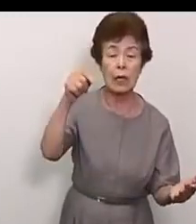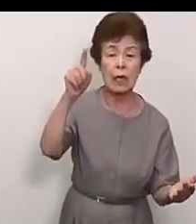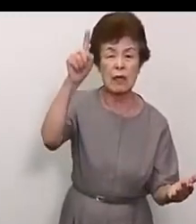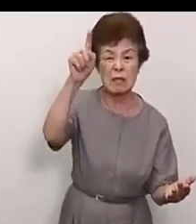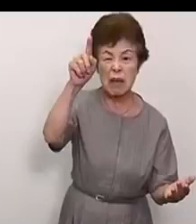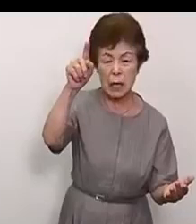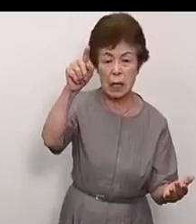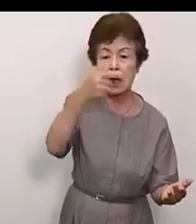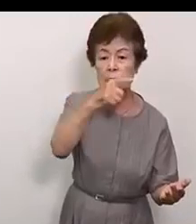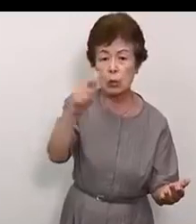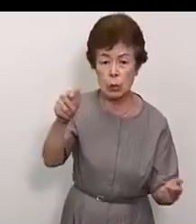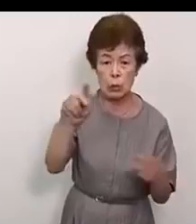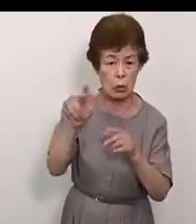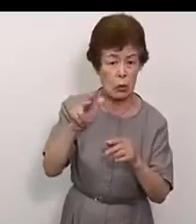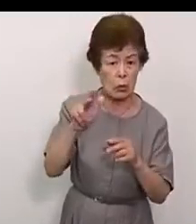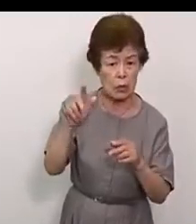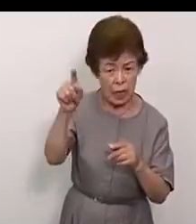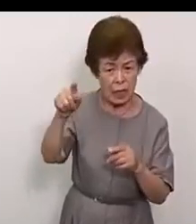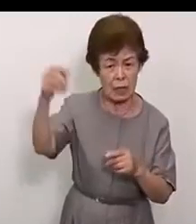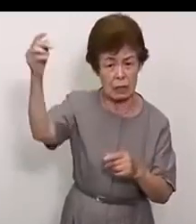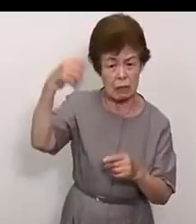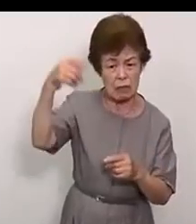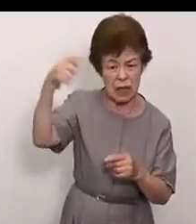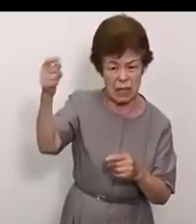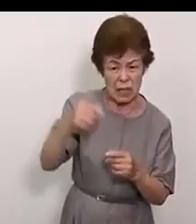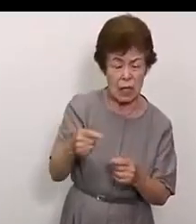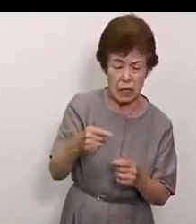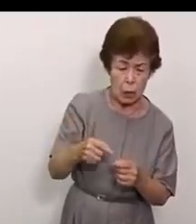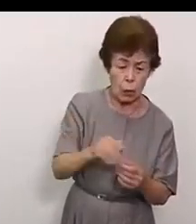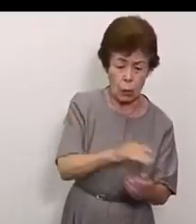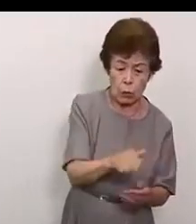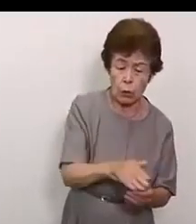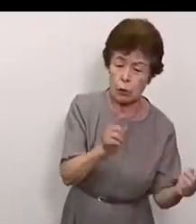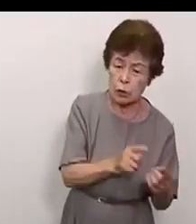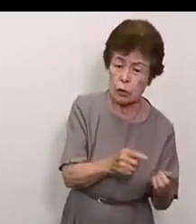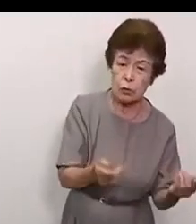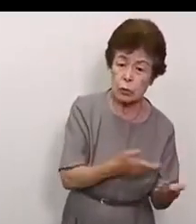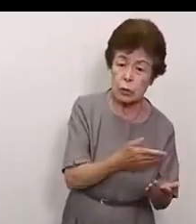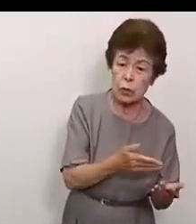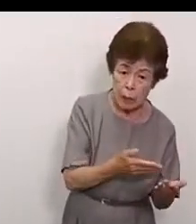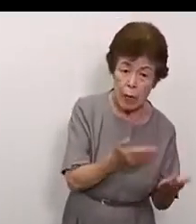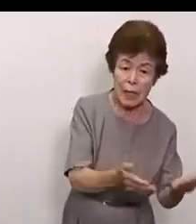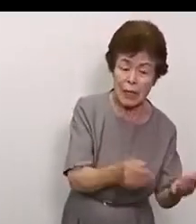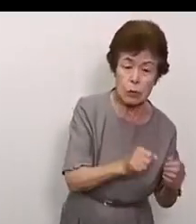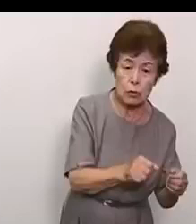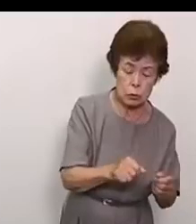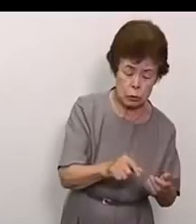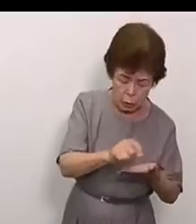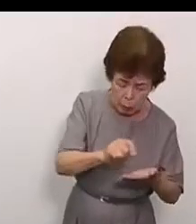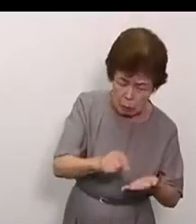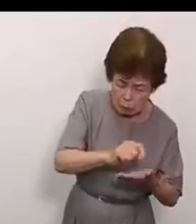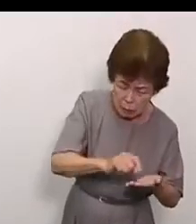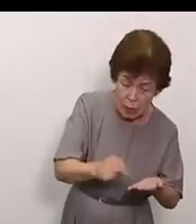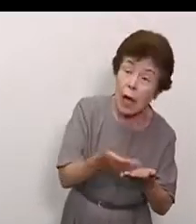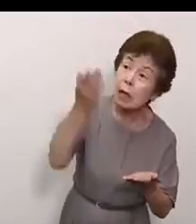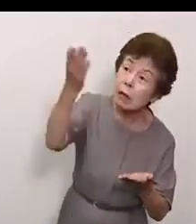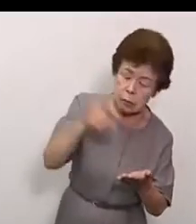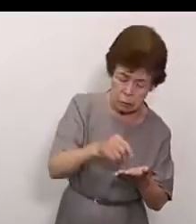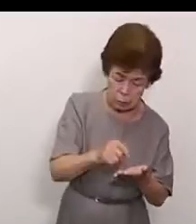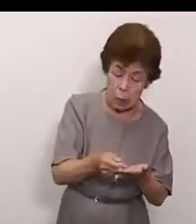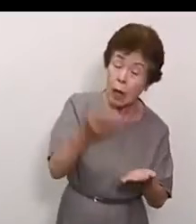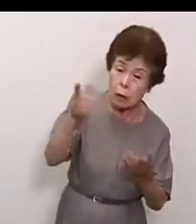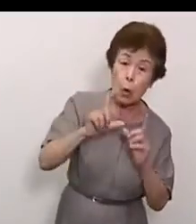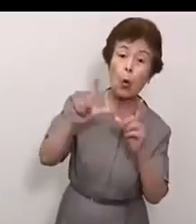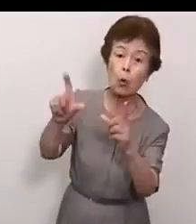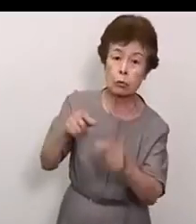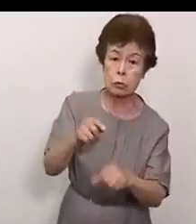行政的な締め付けが多くて、子どもと向き合う時間よりも書類を使って上に報告する時間の方が取られ